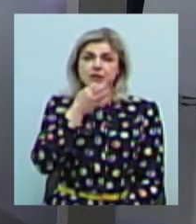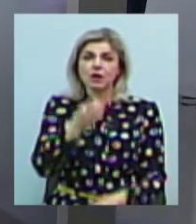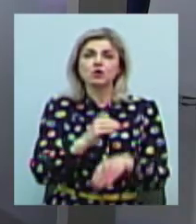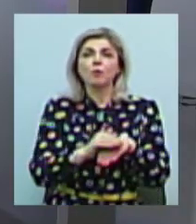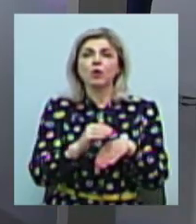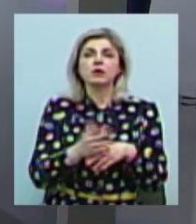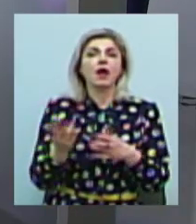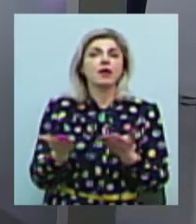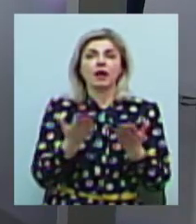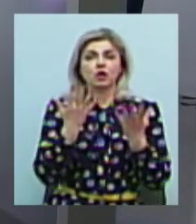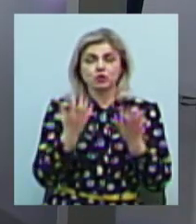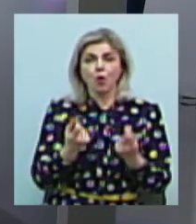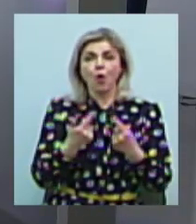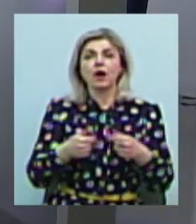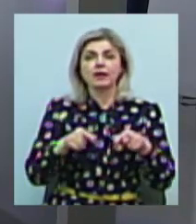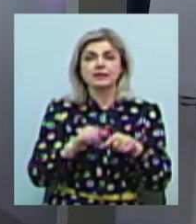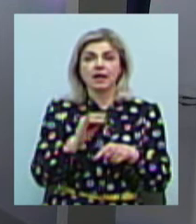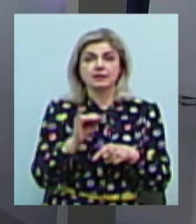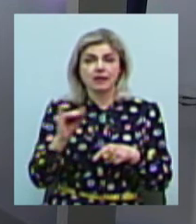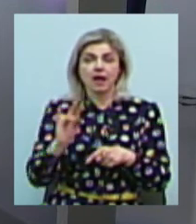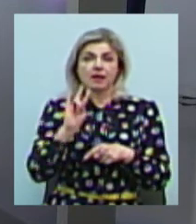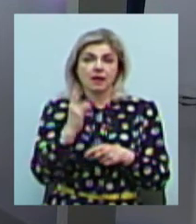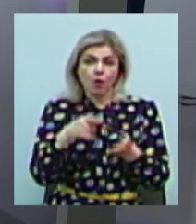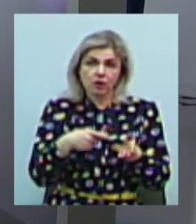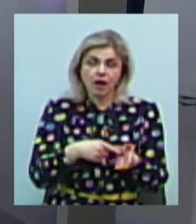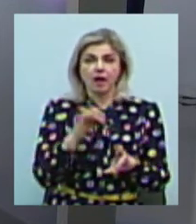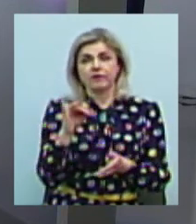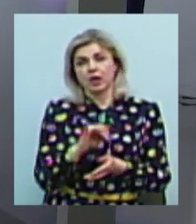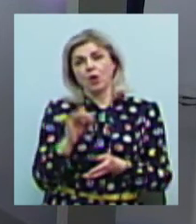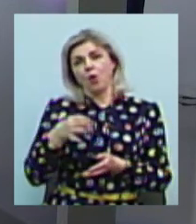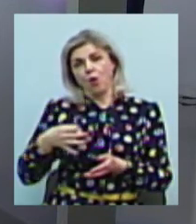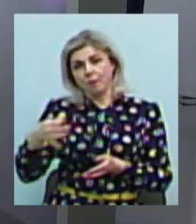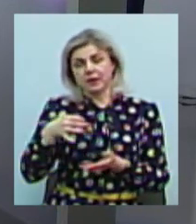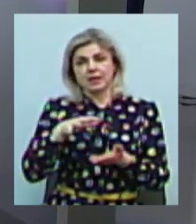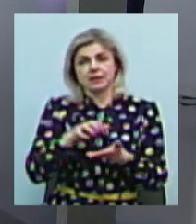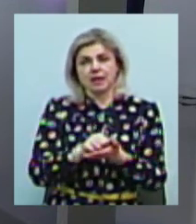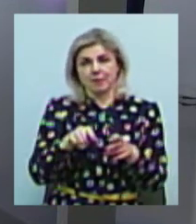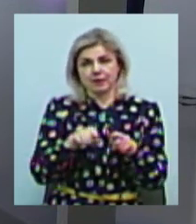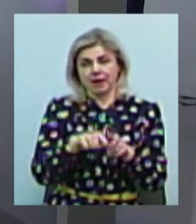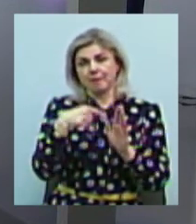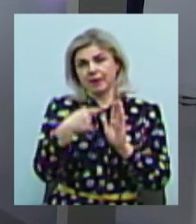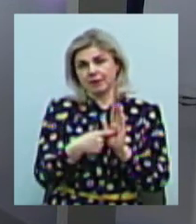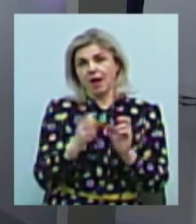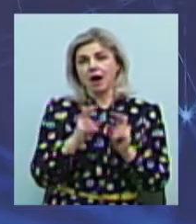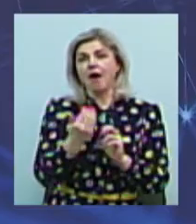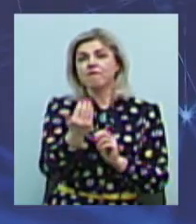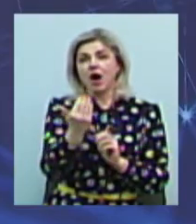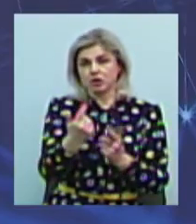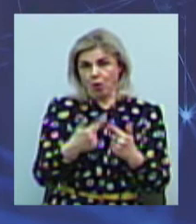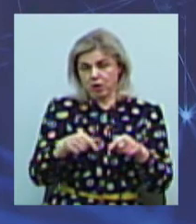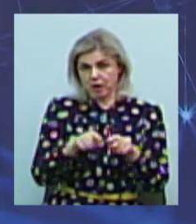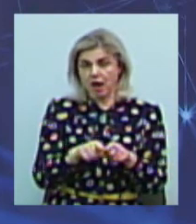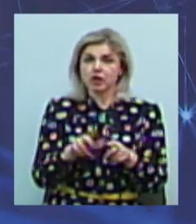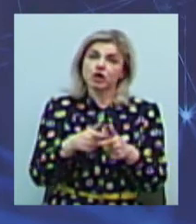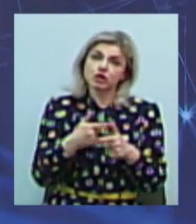ще організації в Миколаєві, в Миколаївській області займаються такими питаннями, як ваша організація, і чи спільно